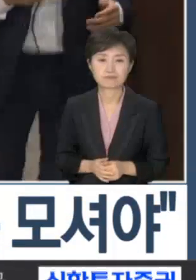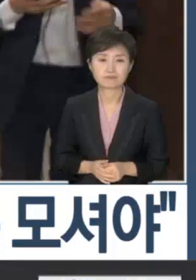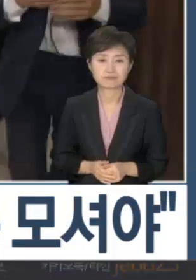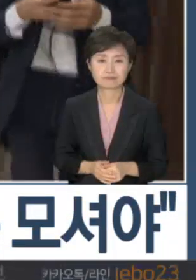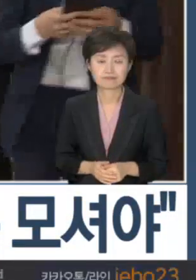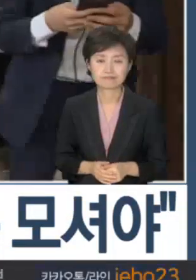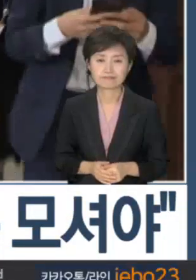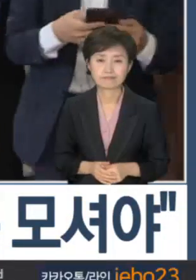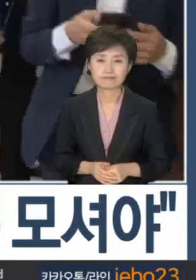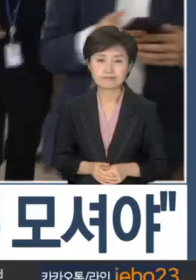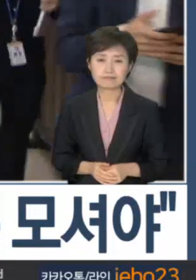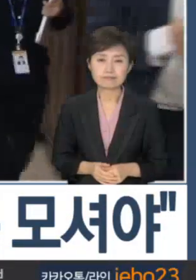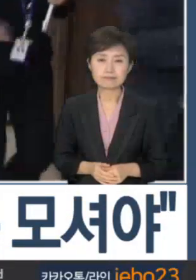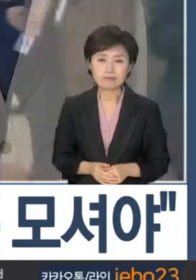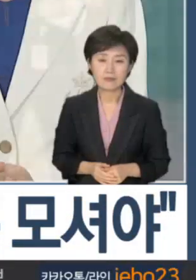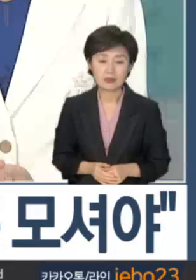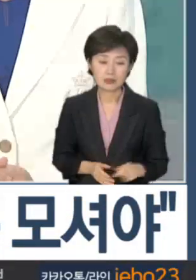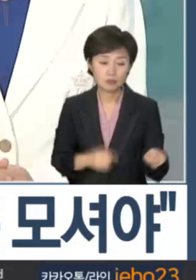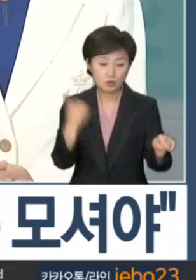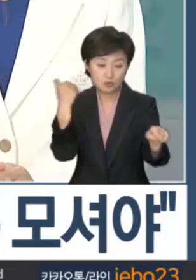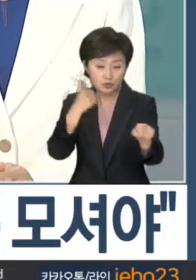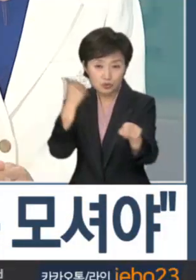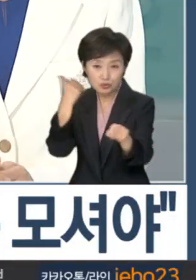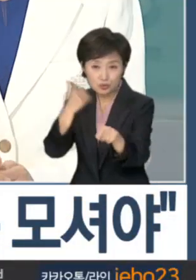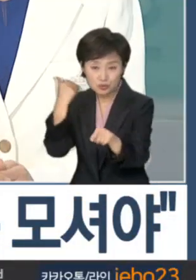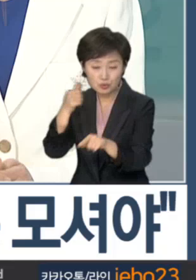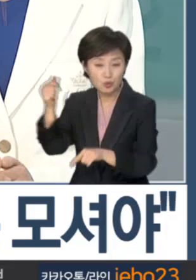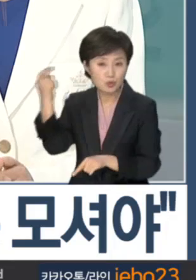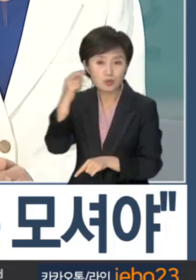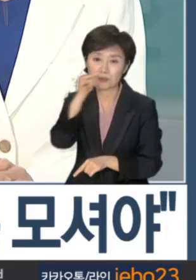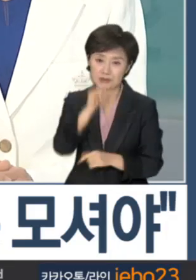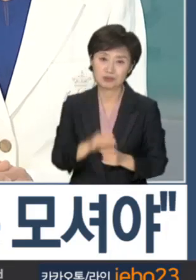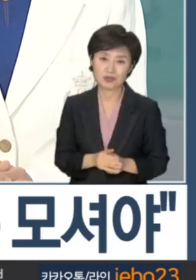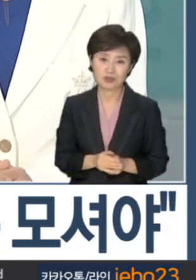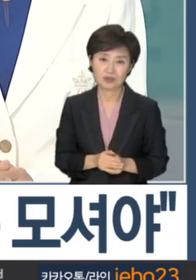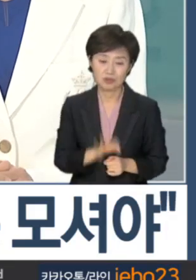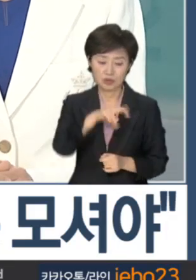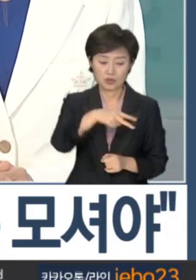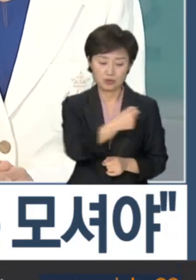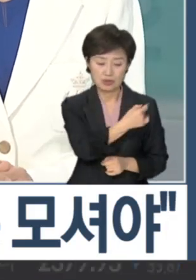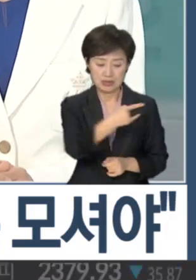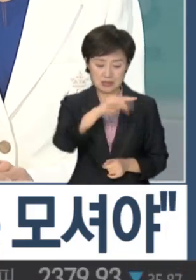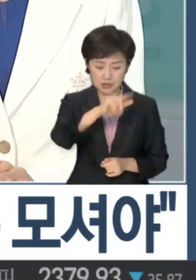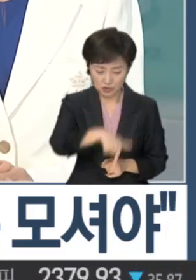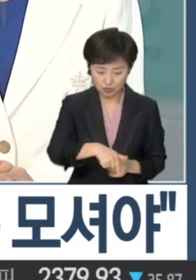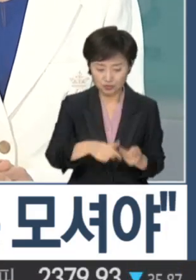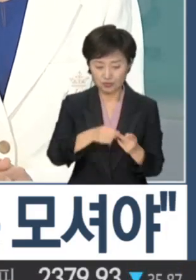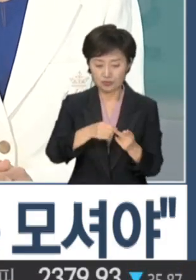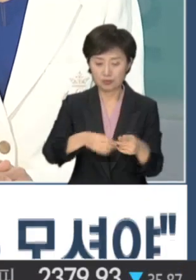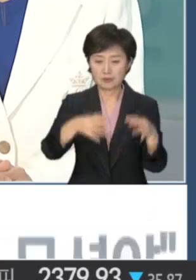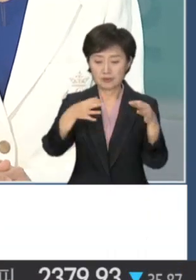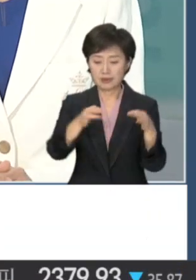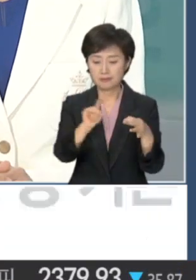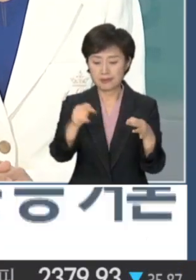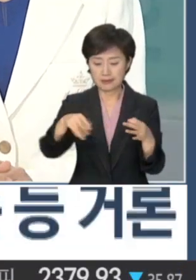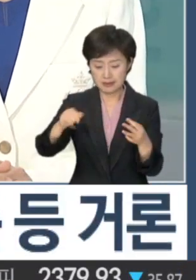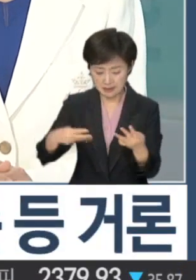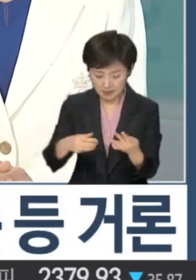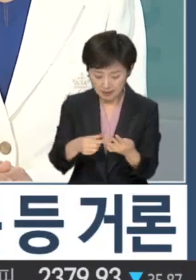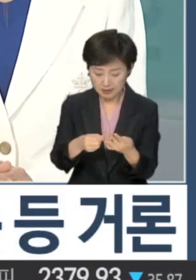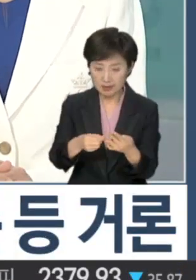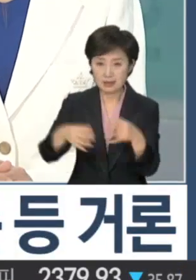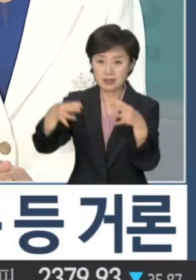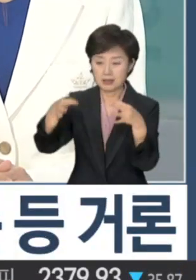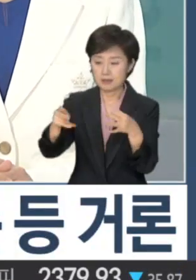예. 지금 이제 거론되는 인물들로 들려오는 인물들이 이제 윤희숙 전 의원, 김한길 국민통합위원장, 김병준 전